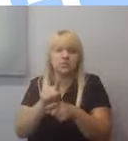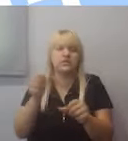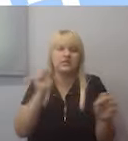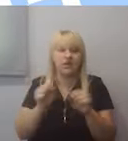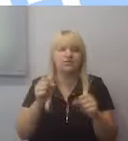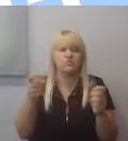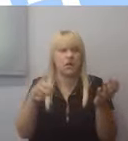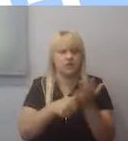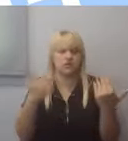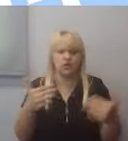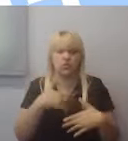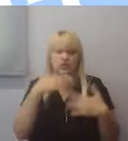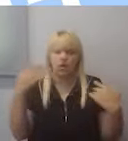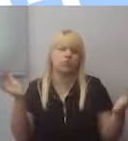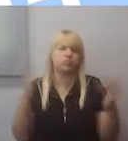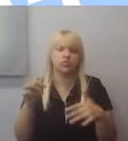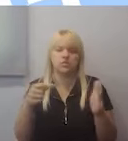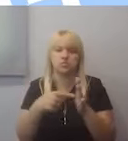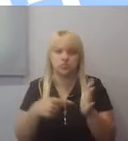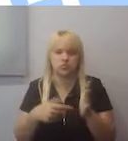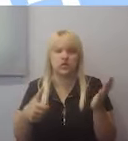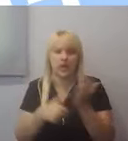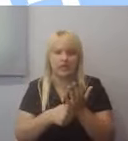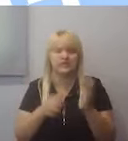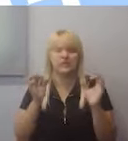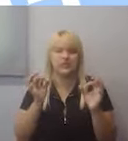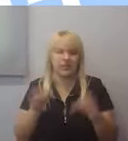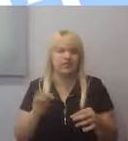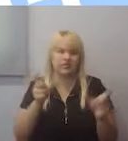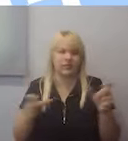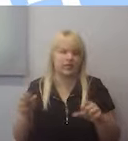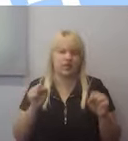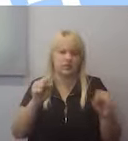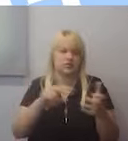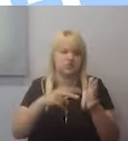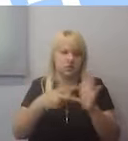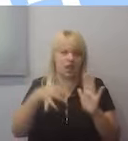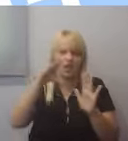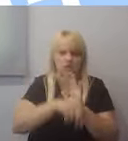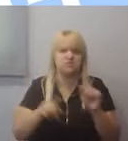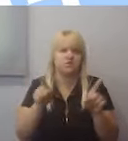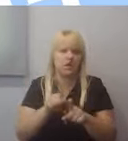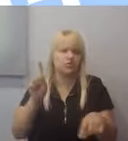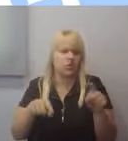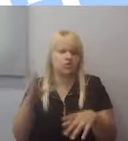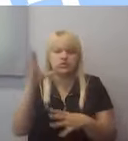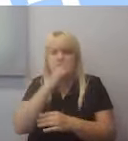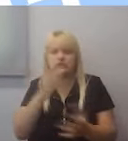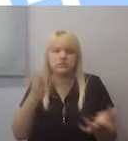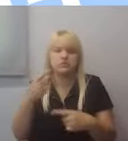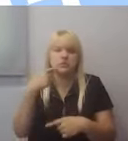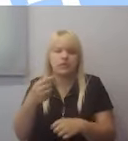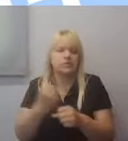pulcēšanās punkti mūsu civilās aizsardzības plānā bet daži no tiem iespējams tika pateikts kaad labāk to